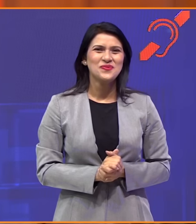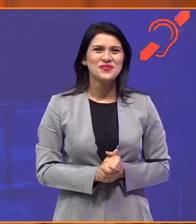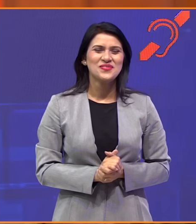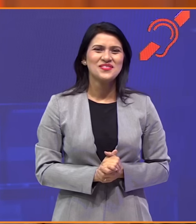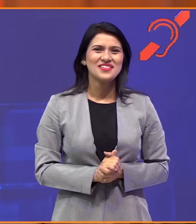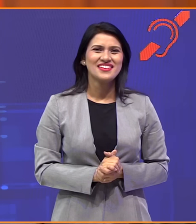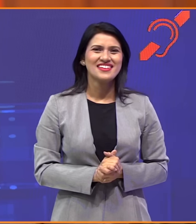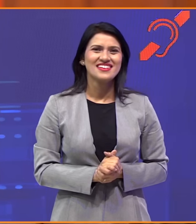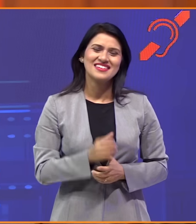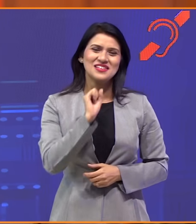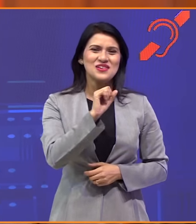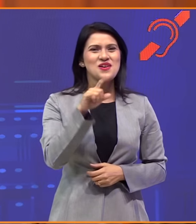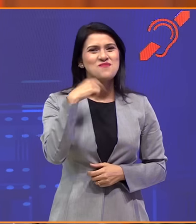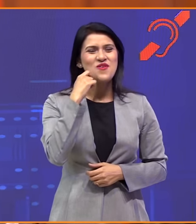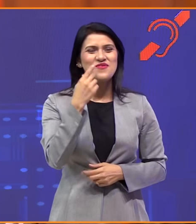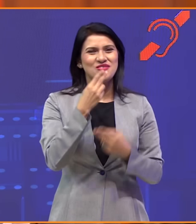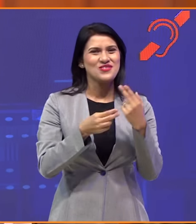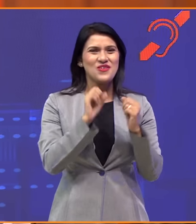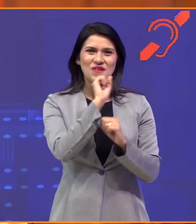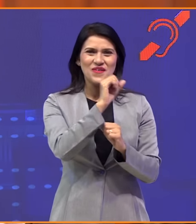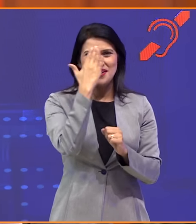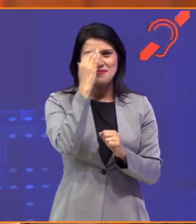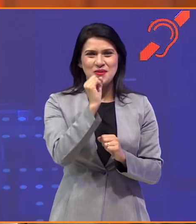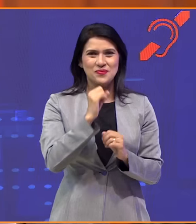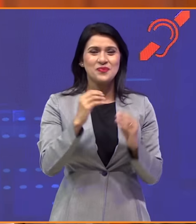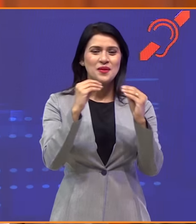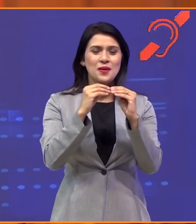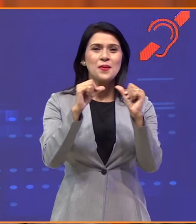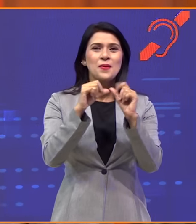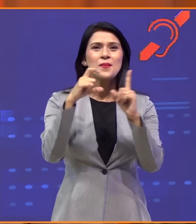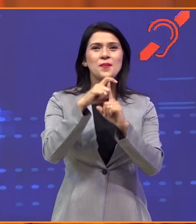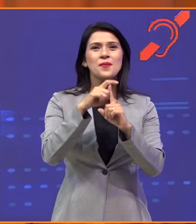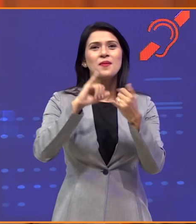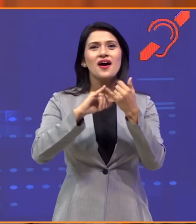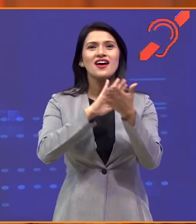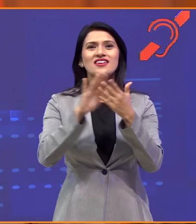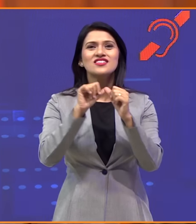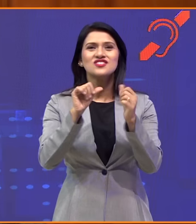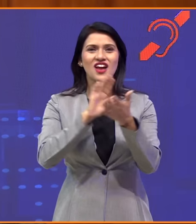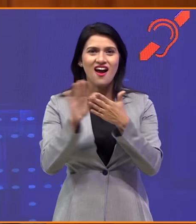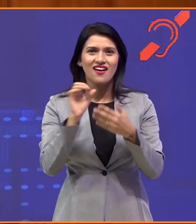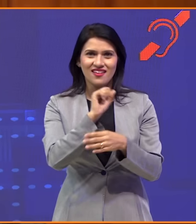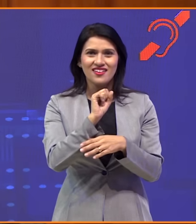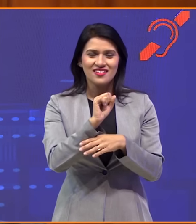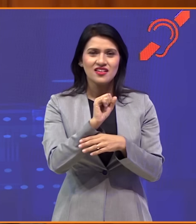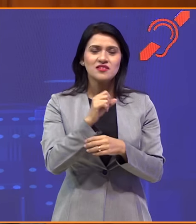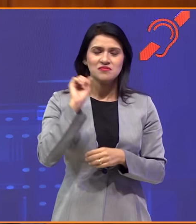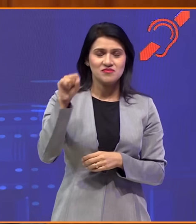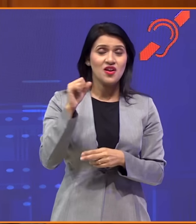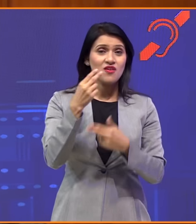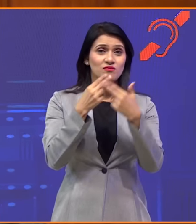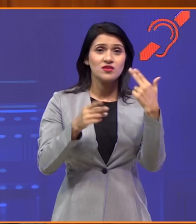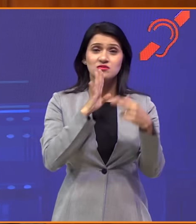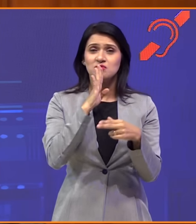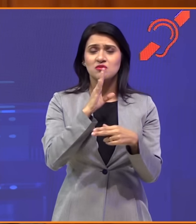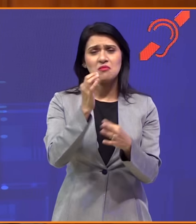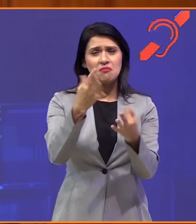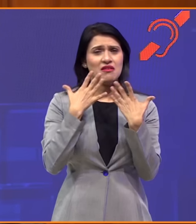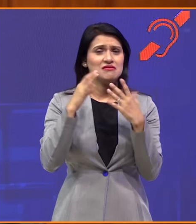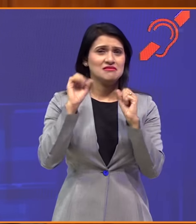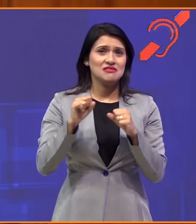भाई आप ही की फिल्म का डायलग है आपको याद होगा बादशाह की गली में आकर उसका पता नहीं पूछते गुलामों के झुके हुए सर खुद बखुदा रास्ता